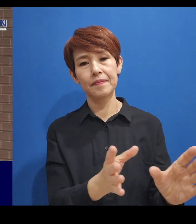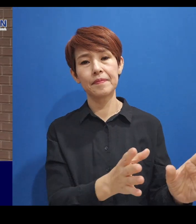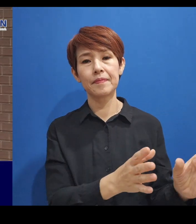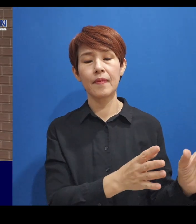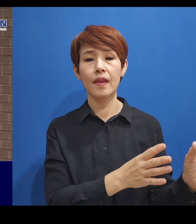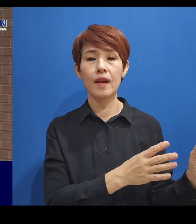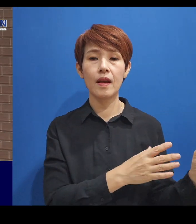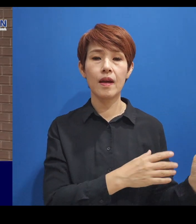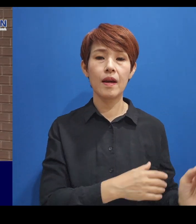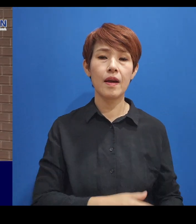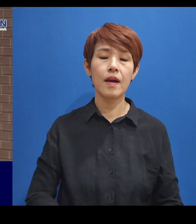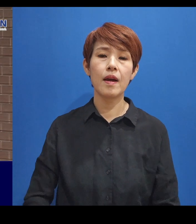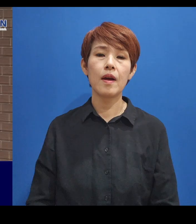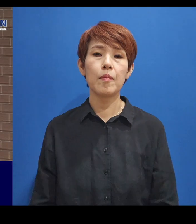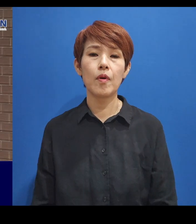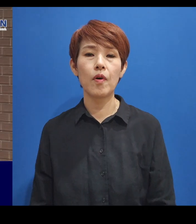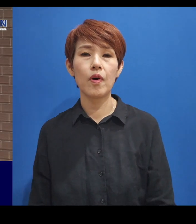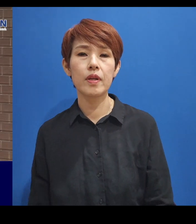마음을